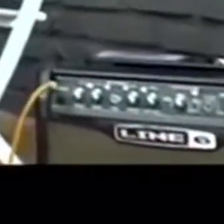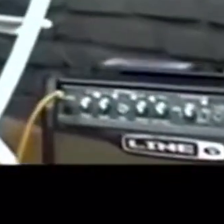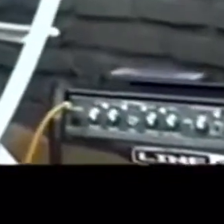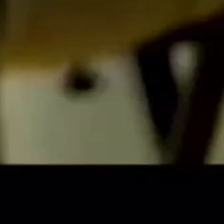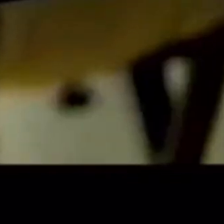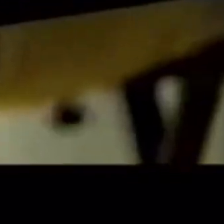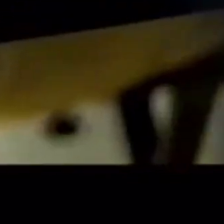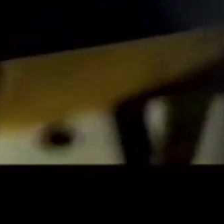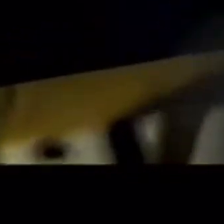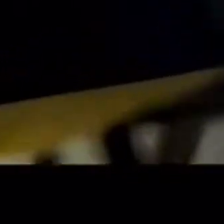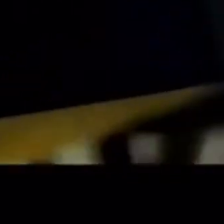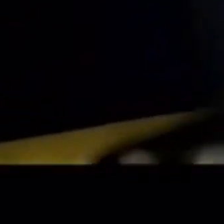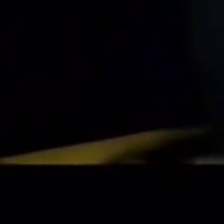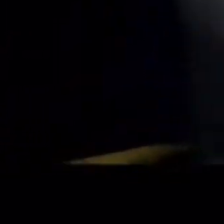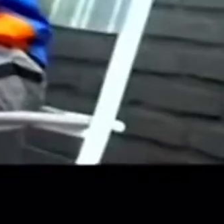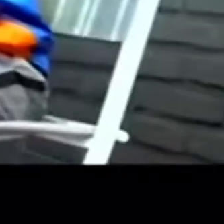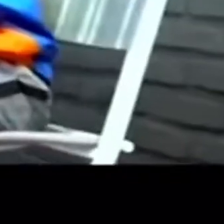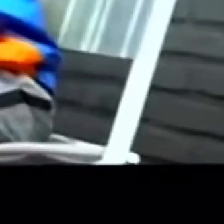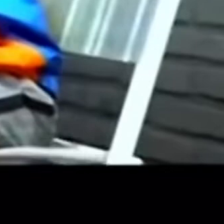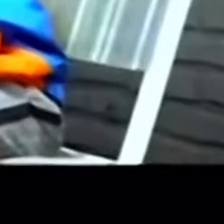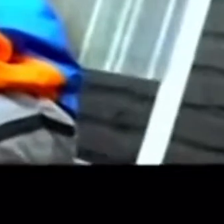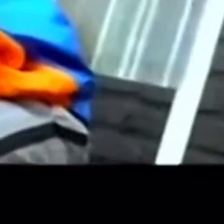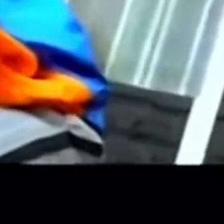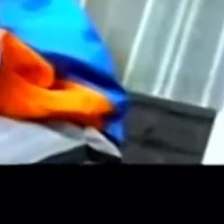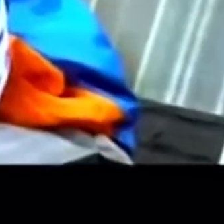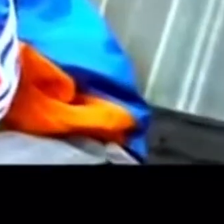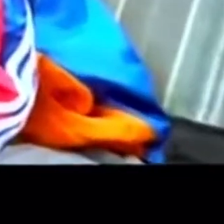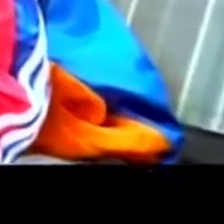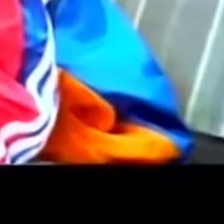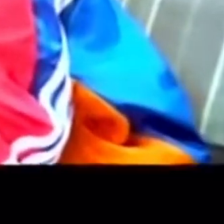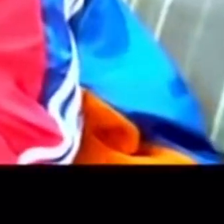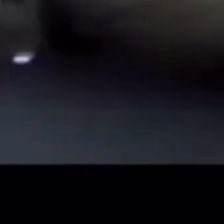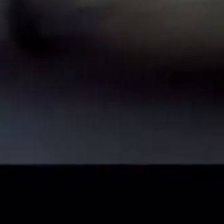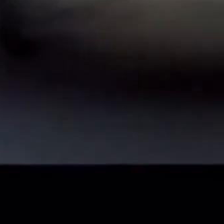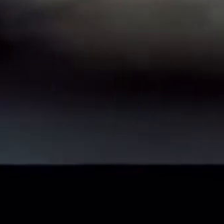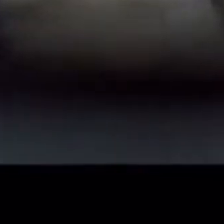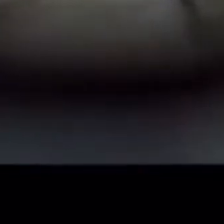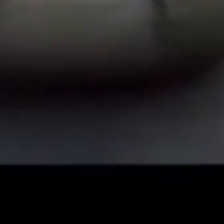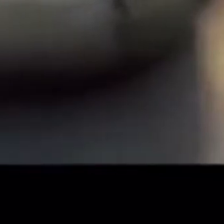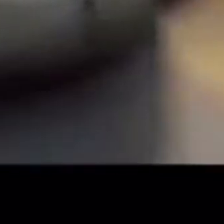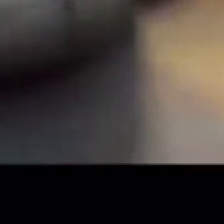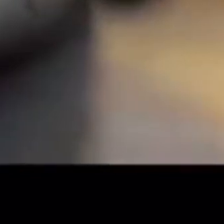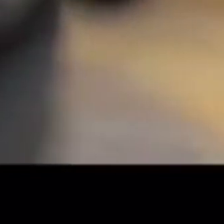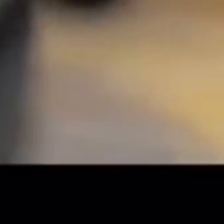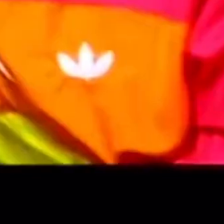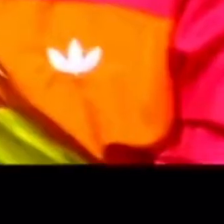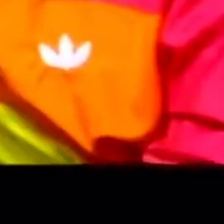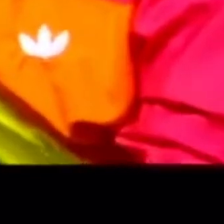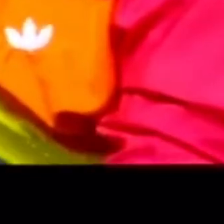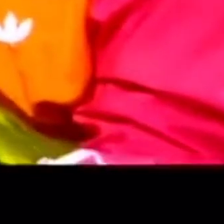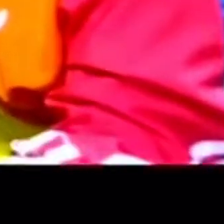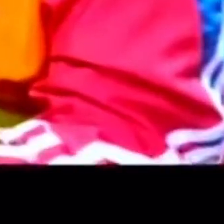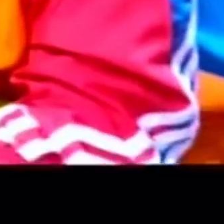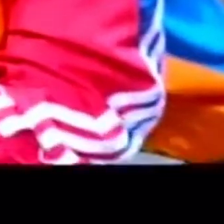Zikuoneka ngati anthu oyipa achuluka kuposa abwino.